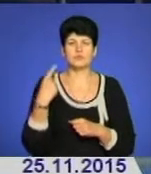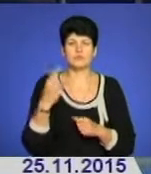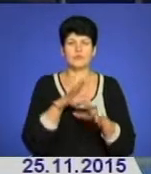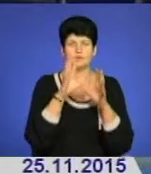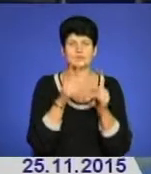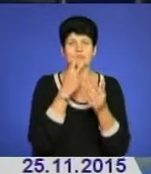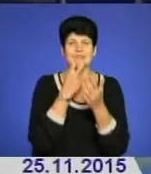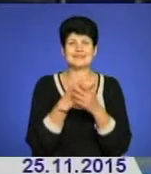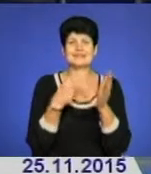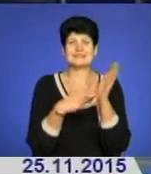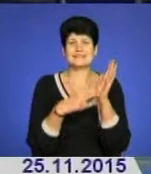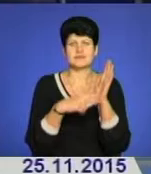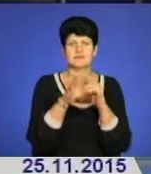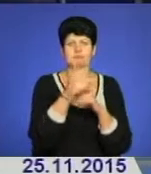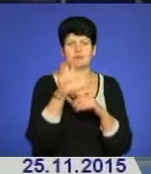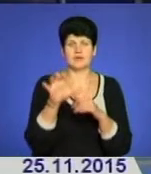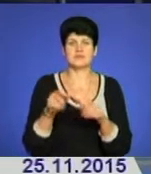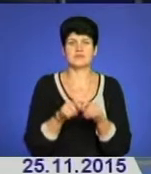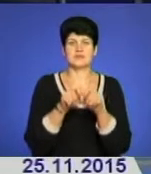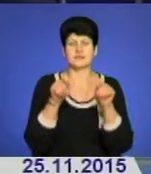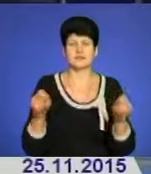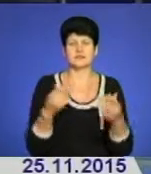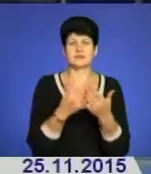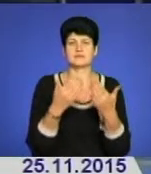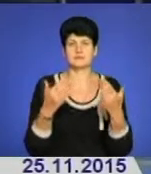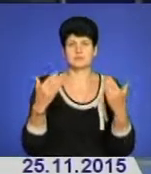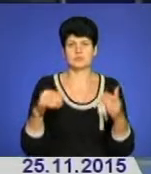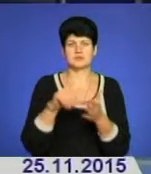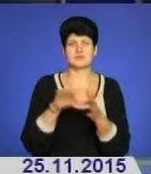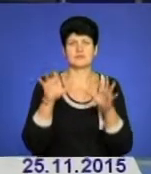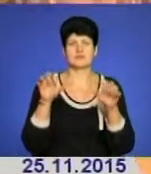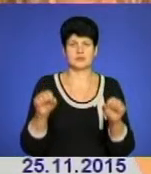світлин. Відкрили експозицію представники влади, архітектори та мистецтвознавці.